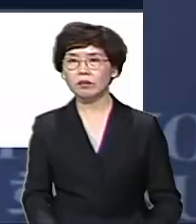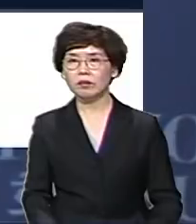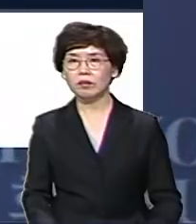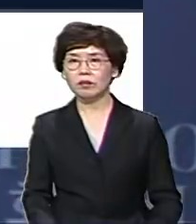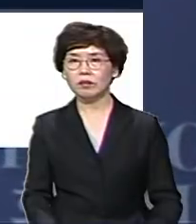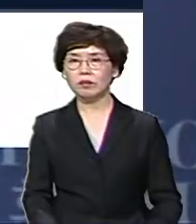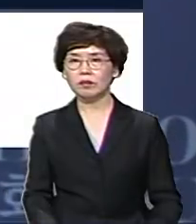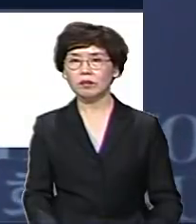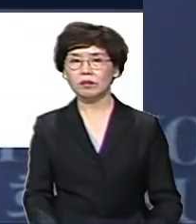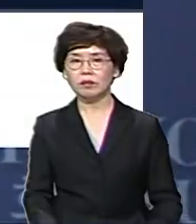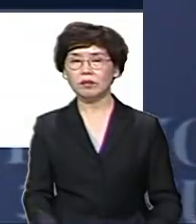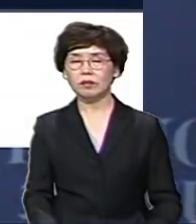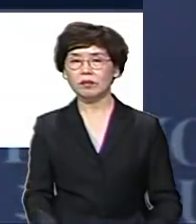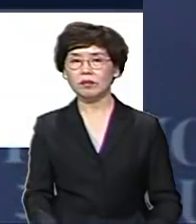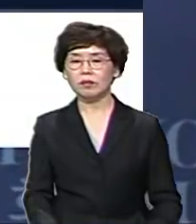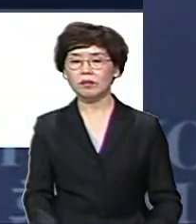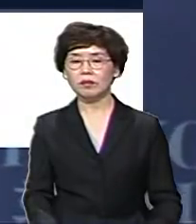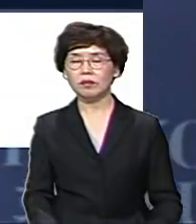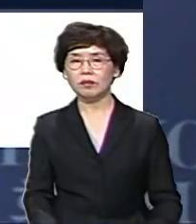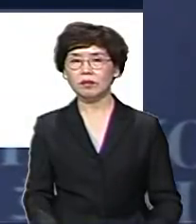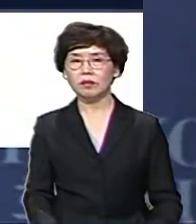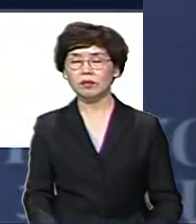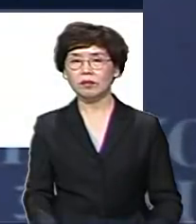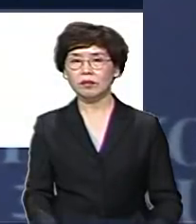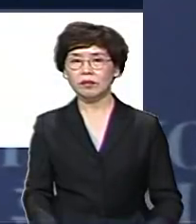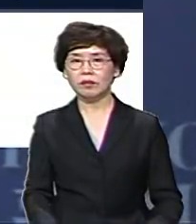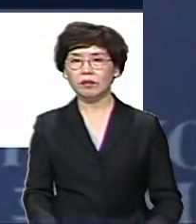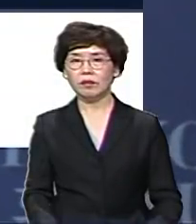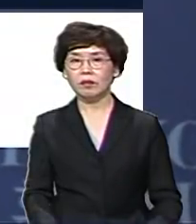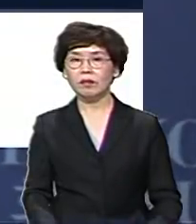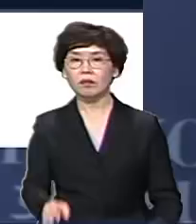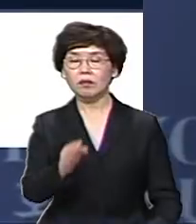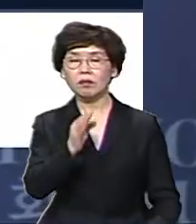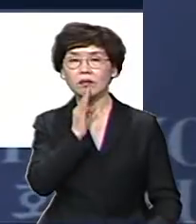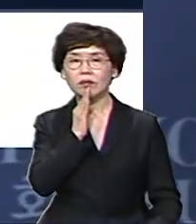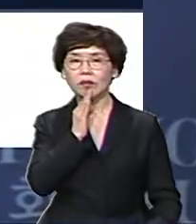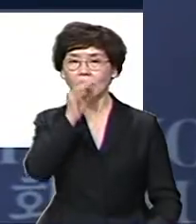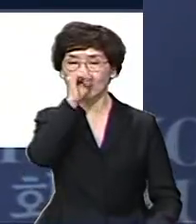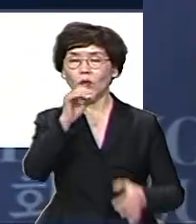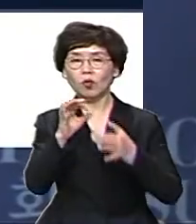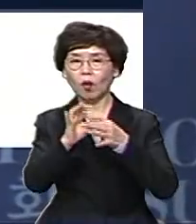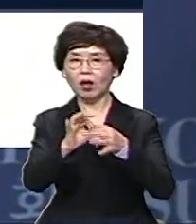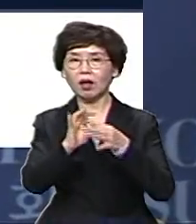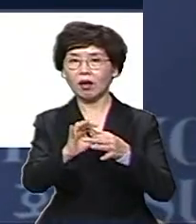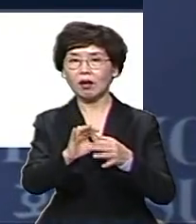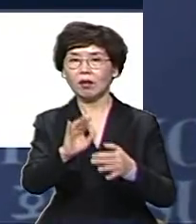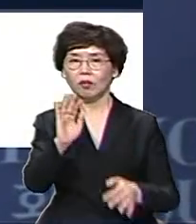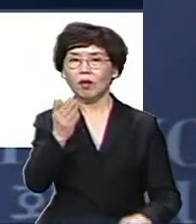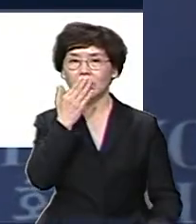앞으로 이 핵 비핵화에 대해서 아직도 가능하다고 보십니까? 이 협상이